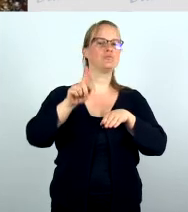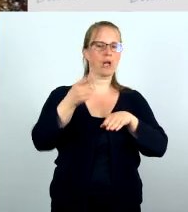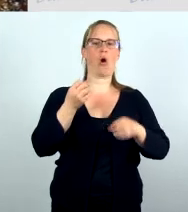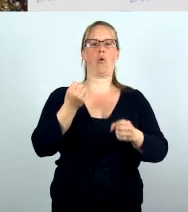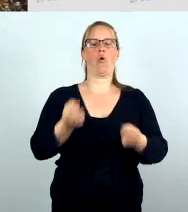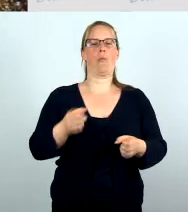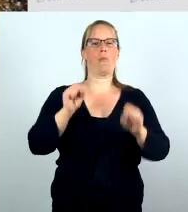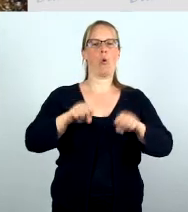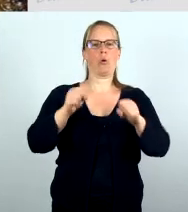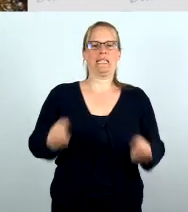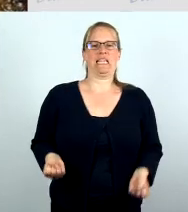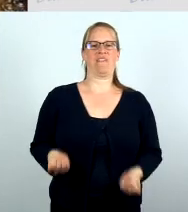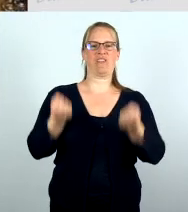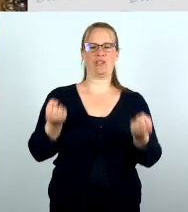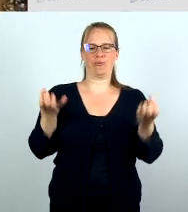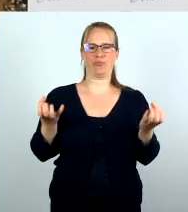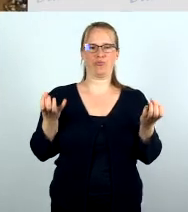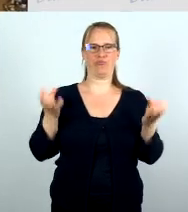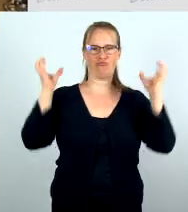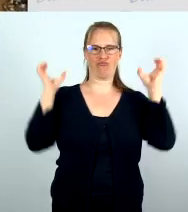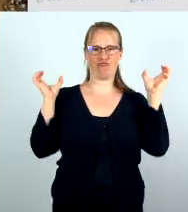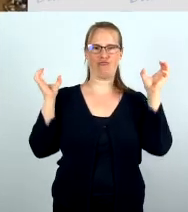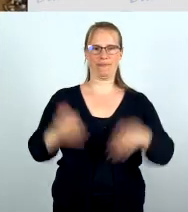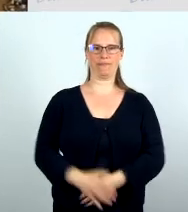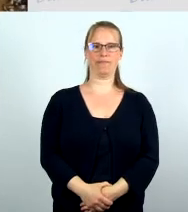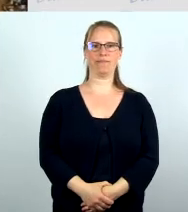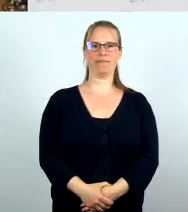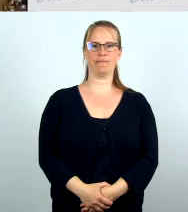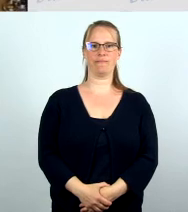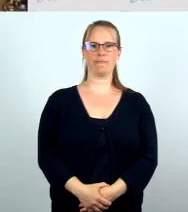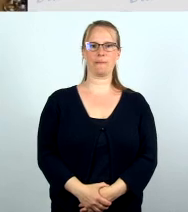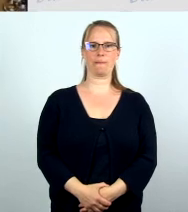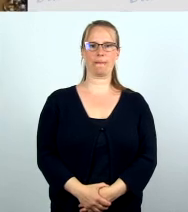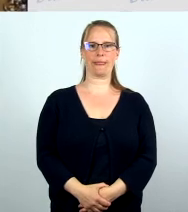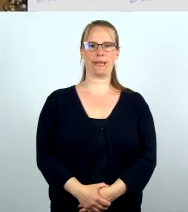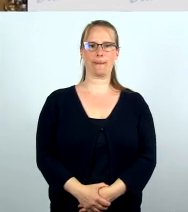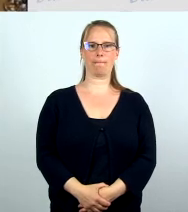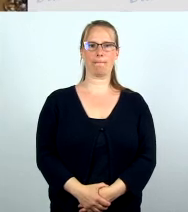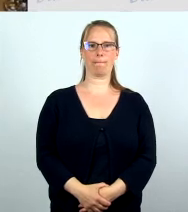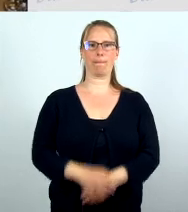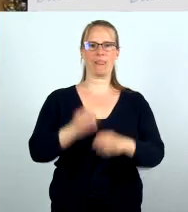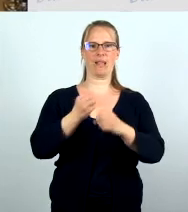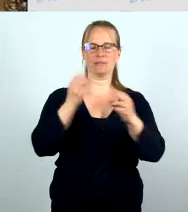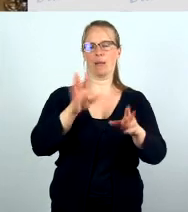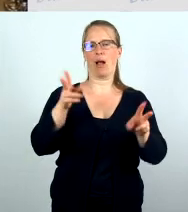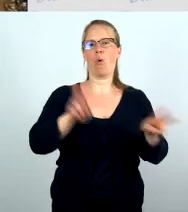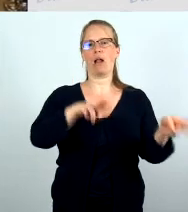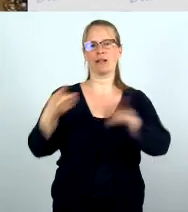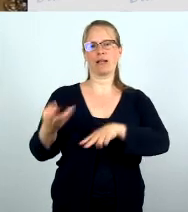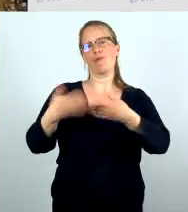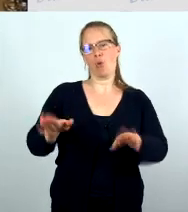Gewicht bedienen. Das ist auch ein bisschen effektiver. Ne? Wir wollen ja nicht so leicht springen, aber natürlich das Alternativ könnt ihr das auch ohne machen.